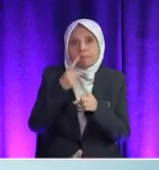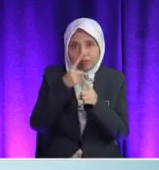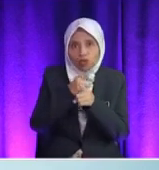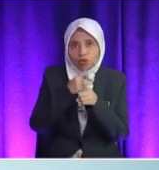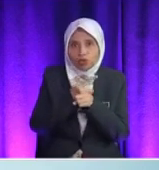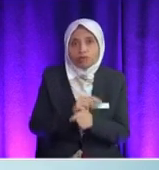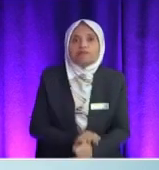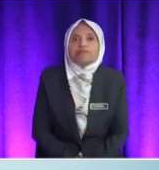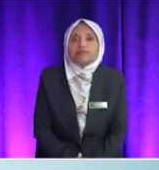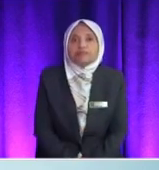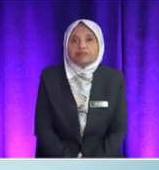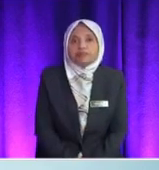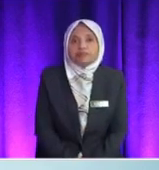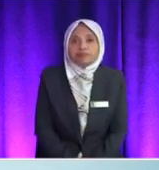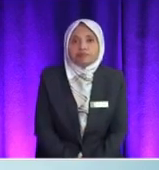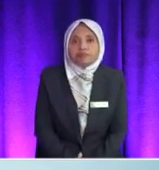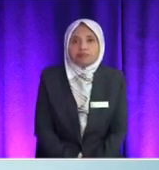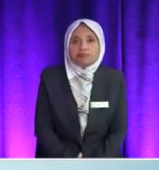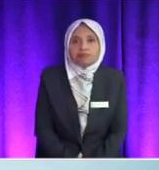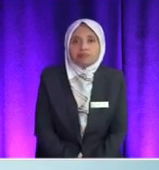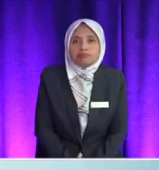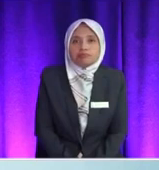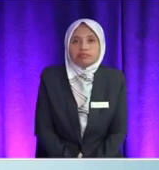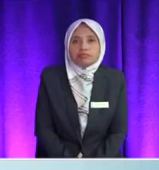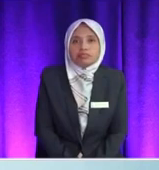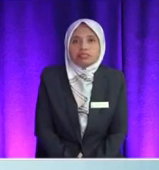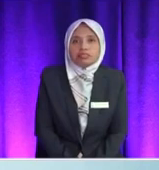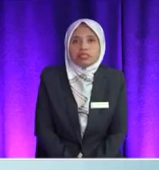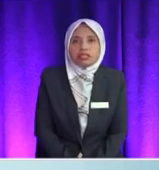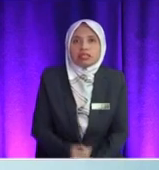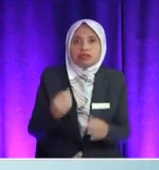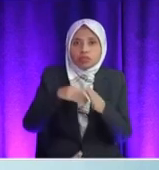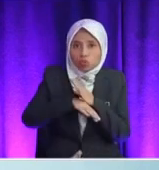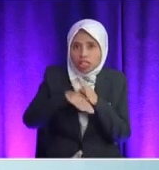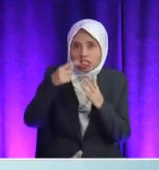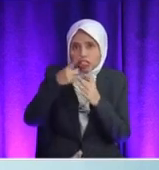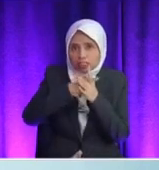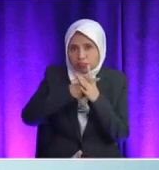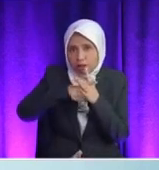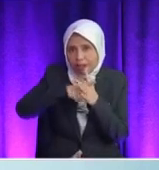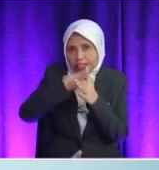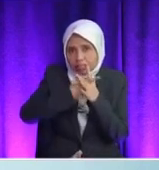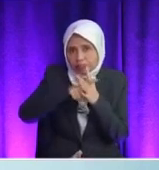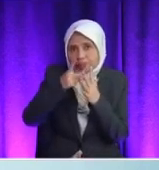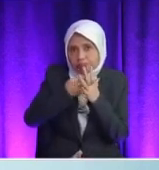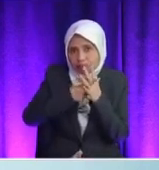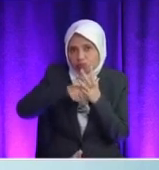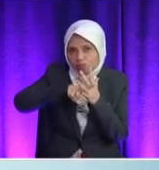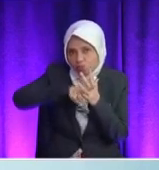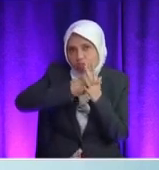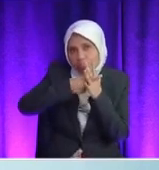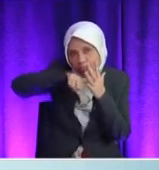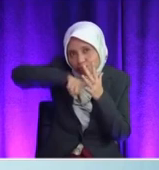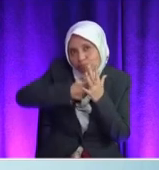mantap jiwa Mantap wagoncash sudah terkenal masukkin spanda lama doa pusing kayaknya tuh KA